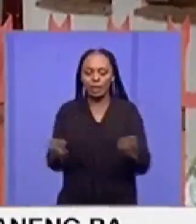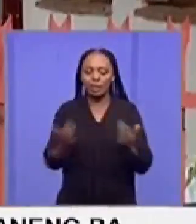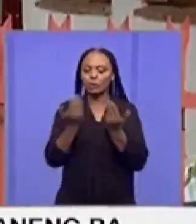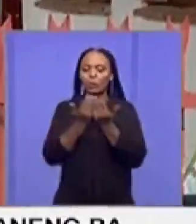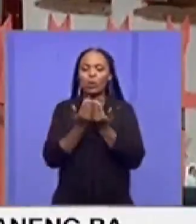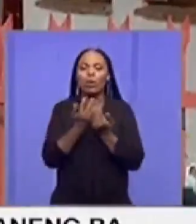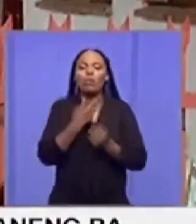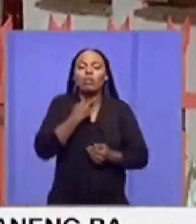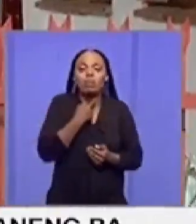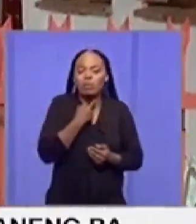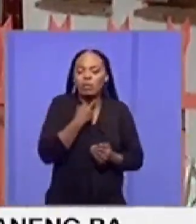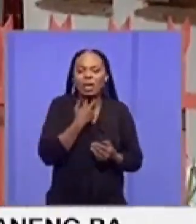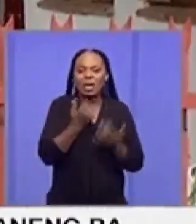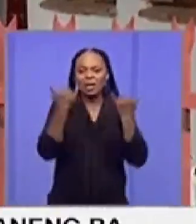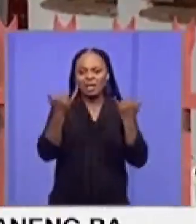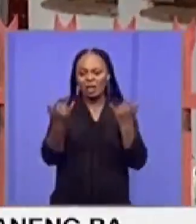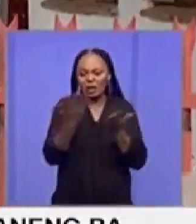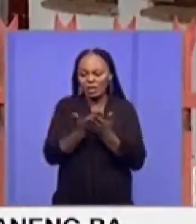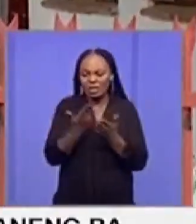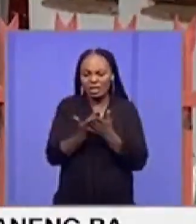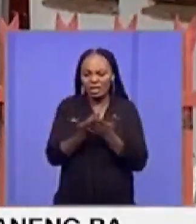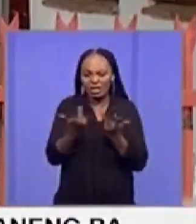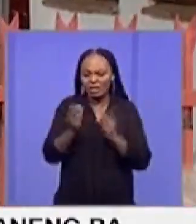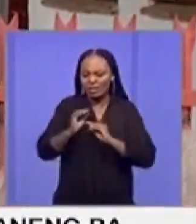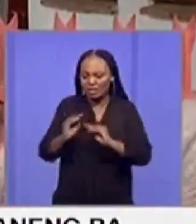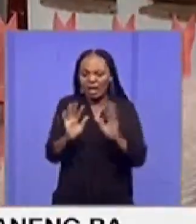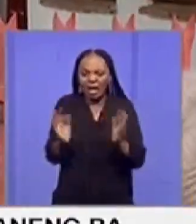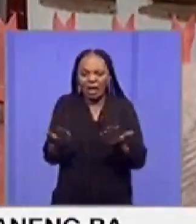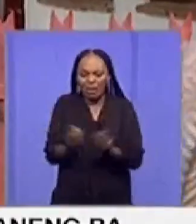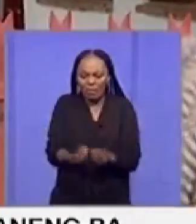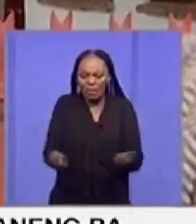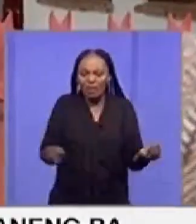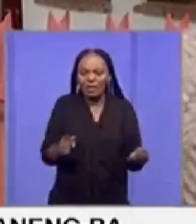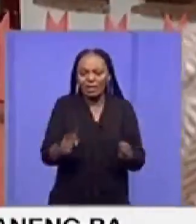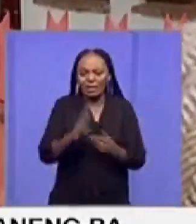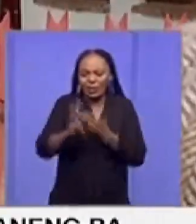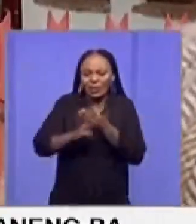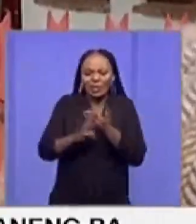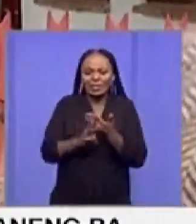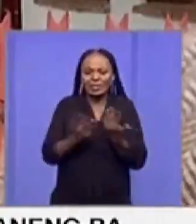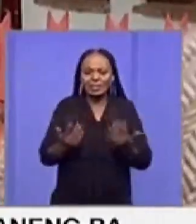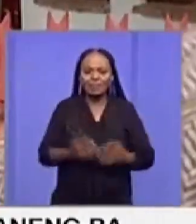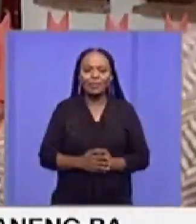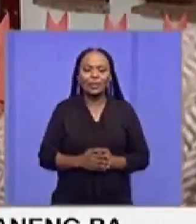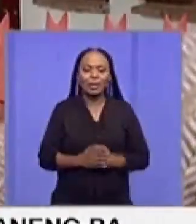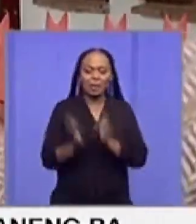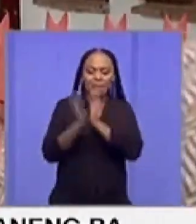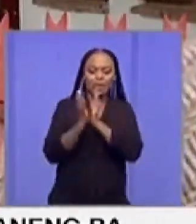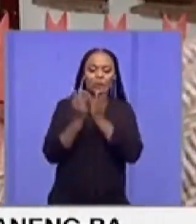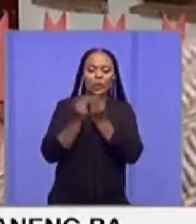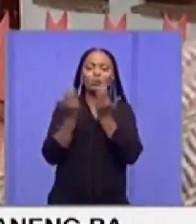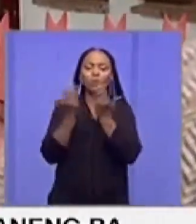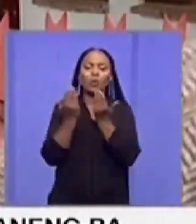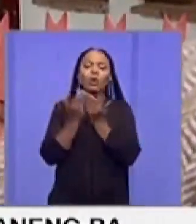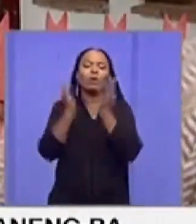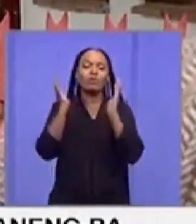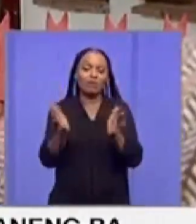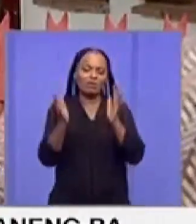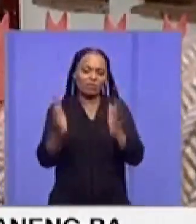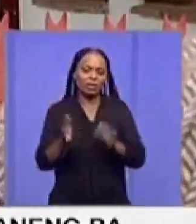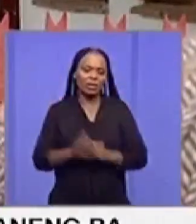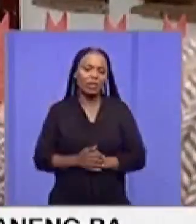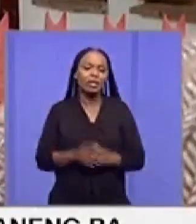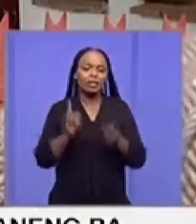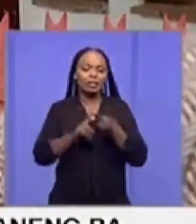go tla sekolong le tlo kgona go recovera bjang ne re na le kopano le sekolo le